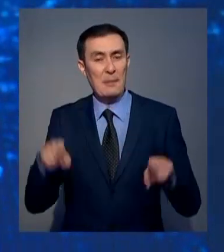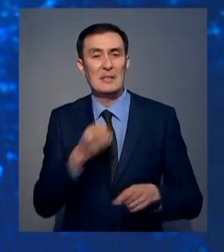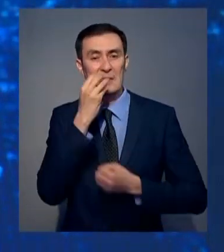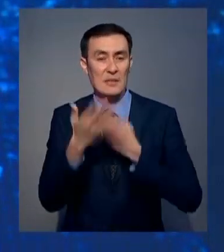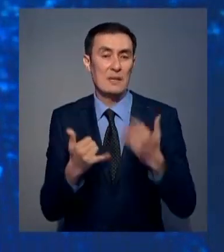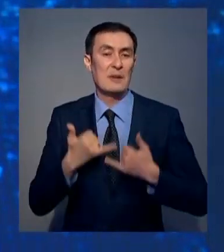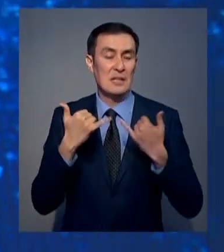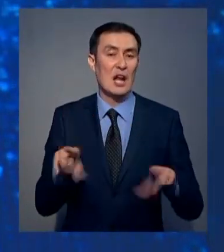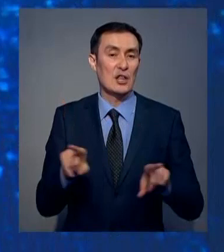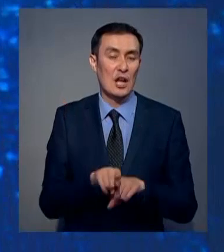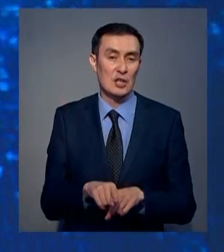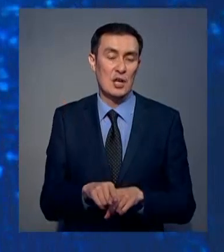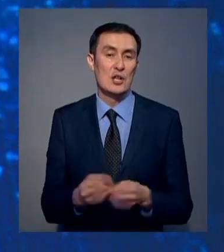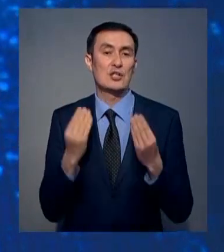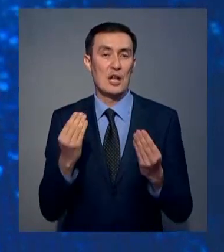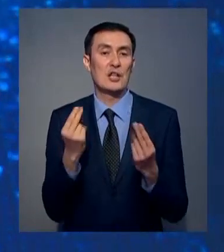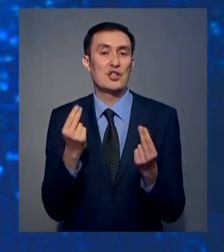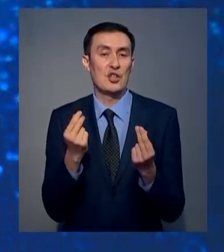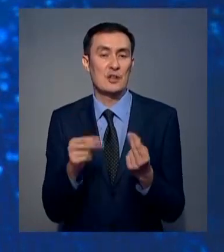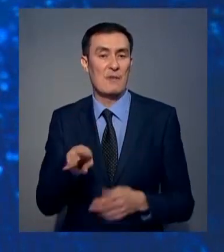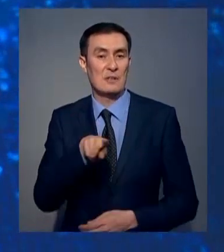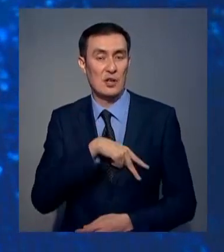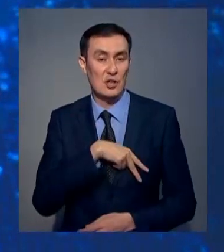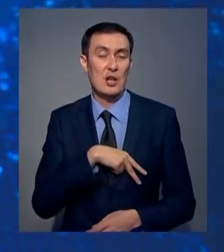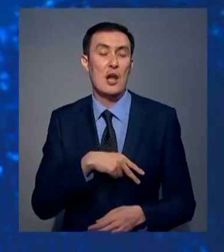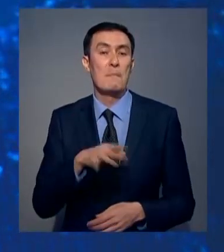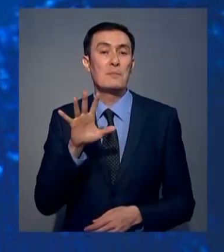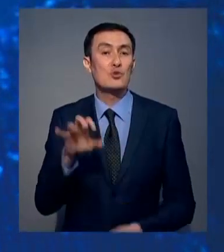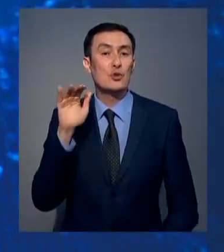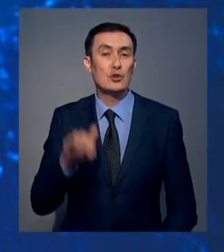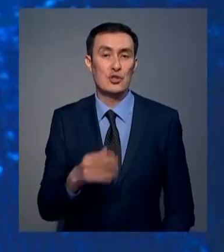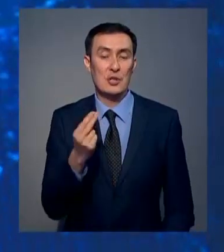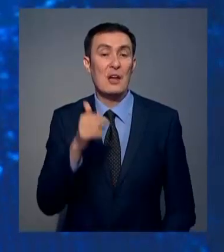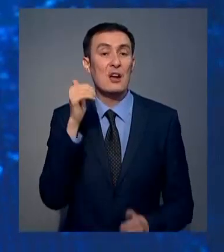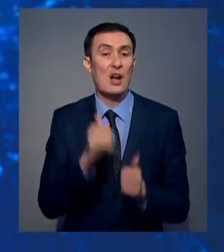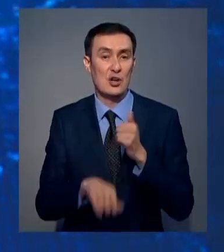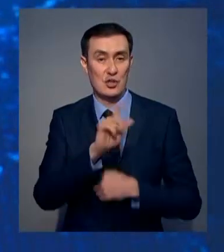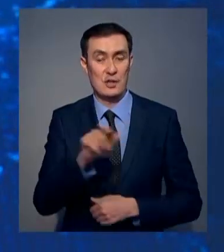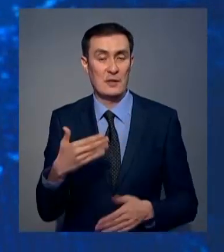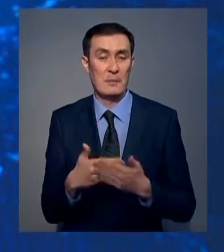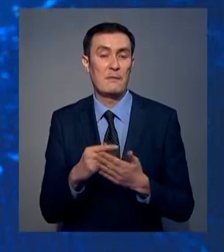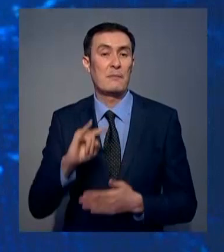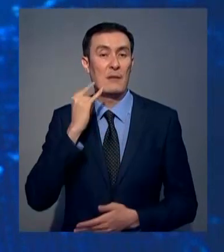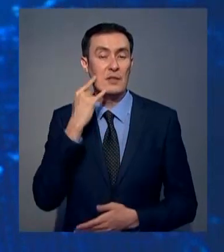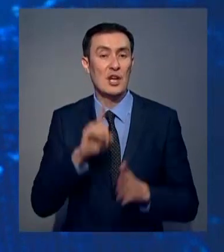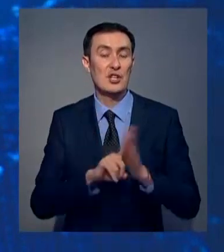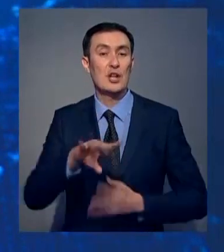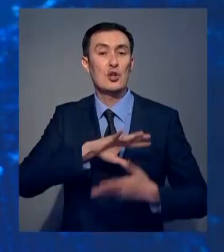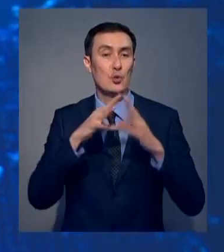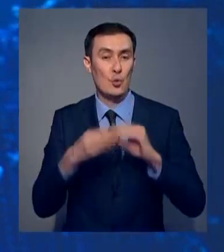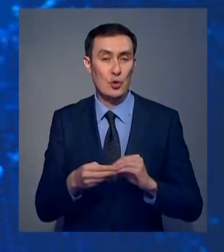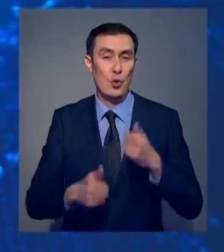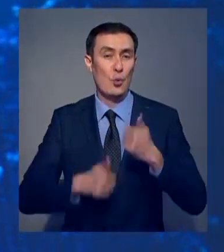всеобщее признание, а также солидное денежное вознаграждение по 500 000 тенге каждый. Так в Прииртышье начали подводить